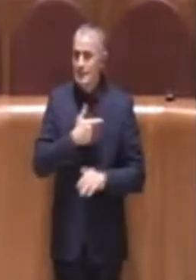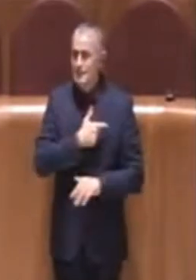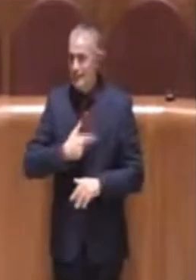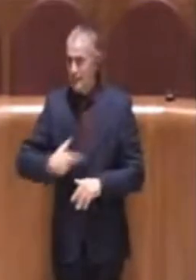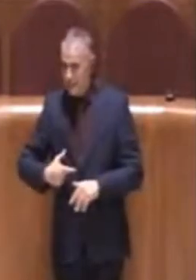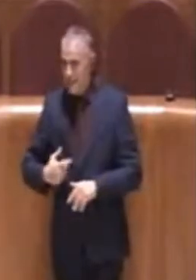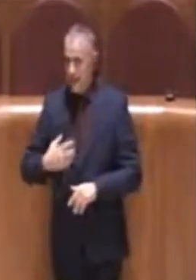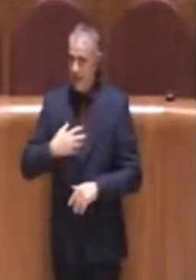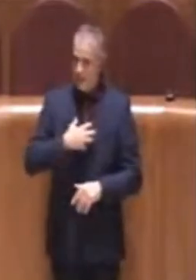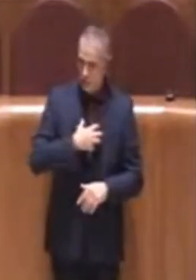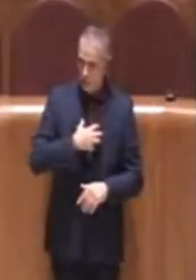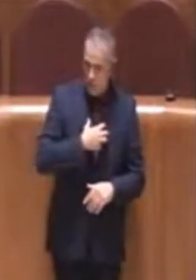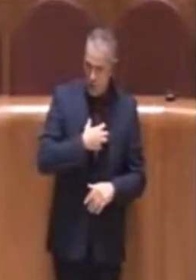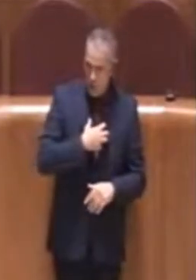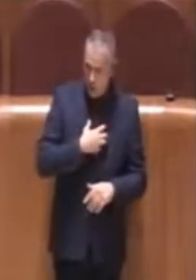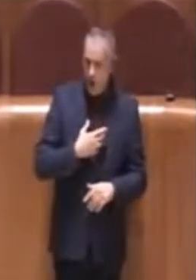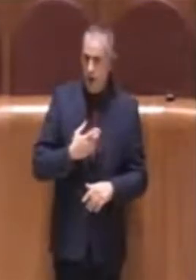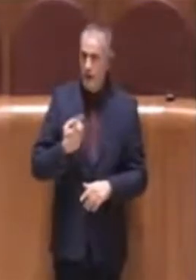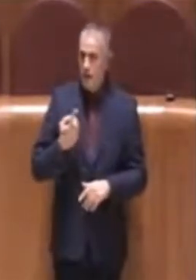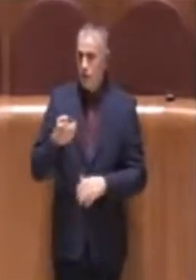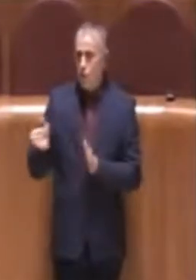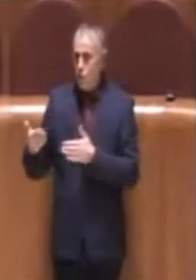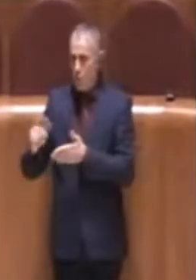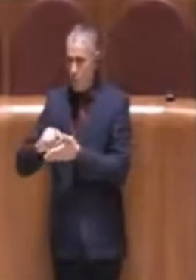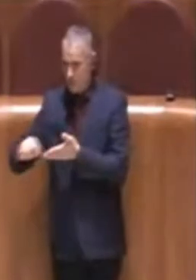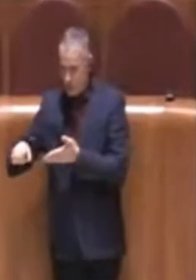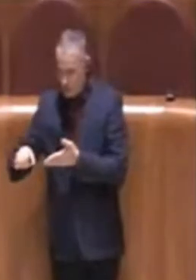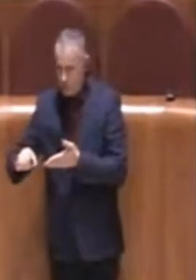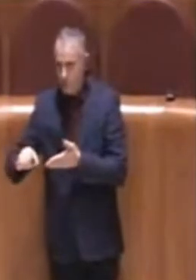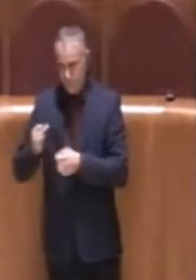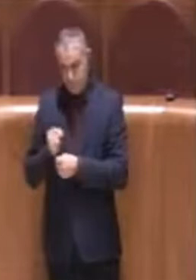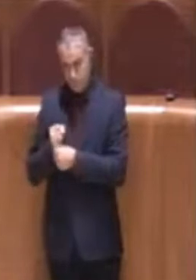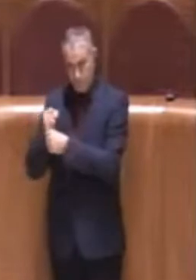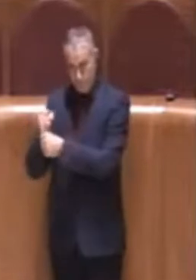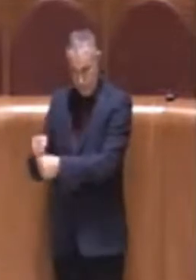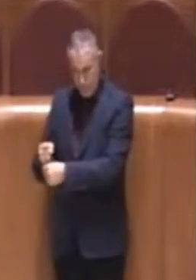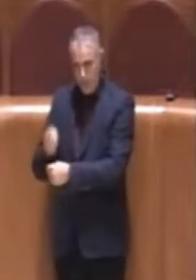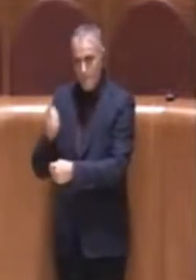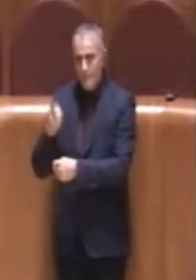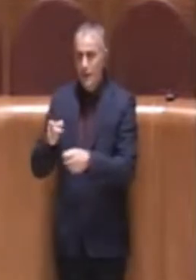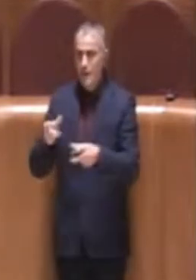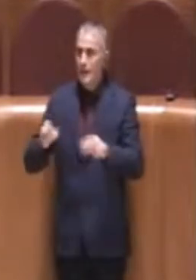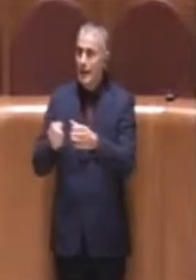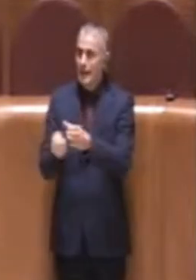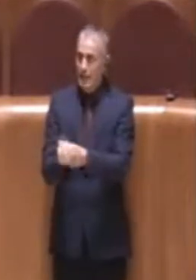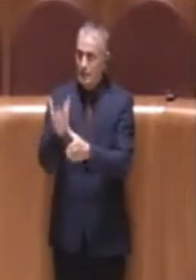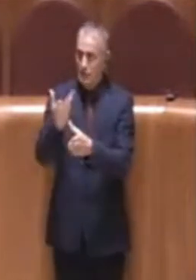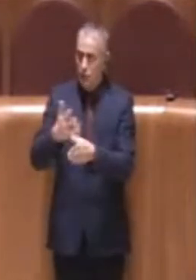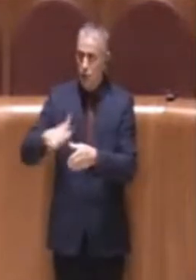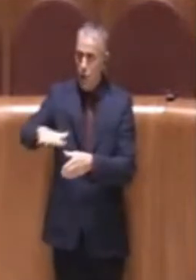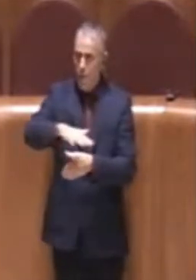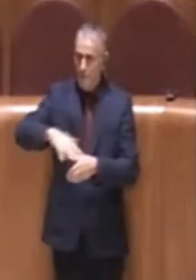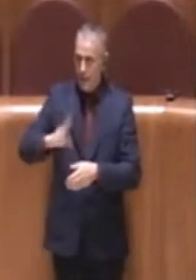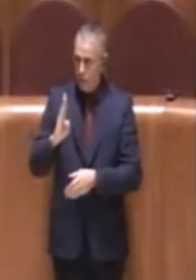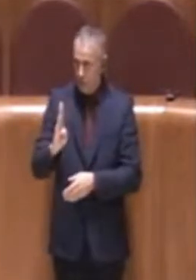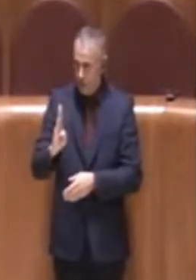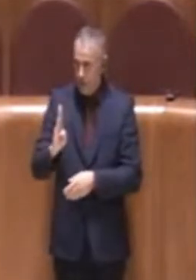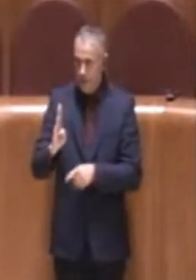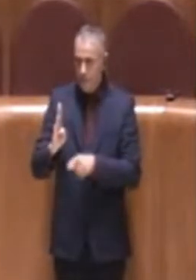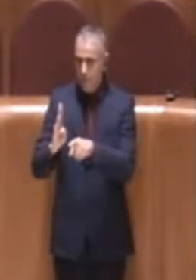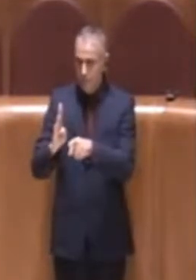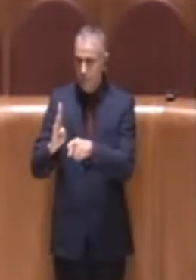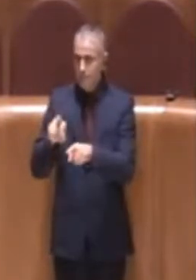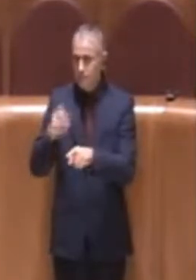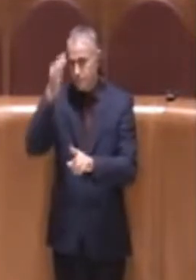competenti agli uffici affinché per la realizzazione del comparto b quello destinato